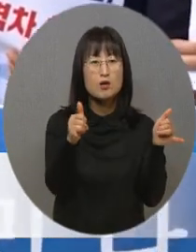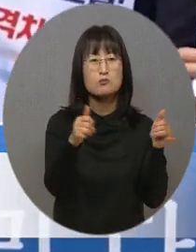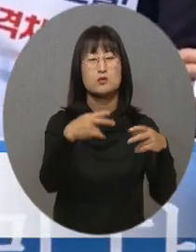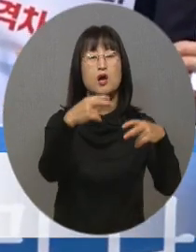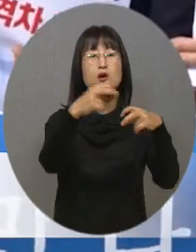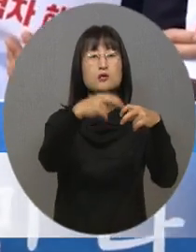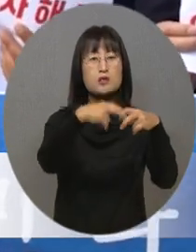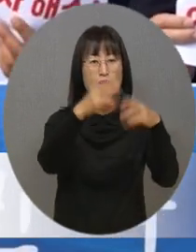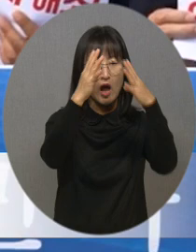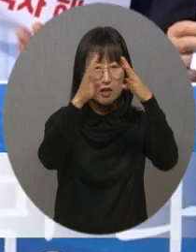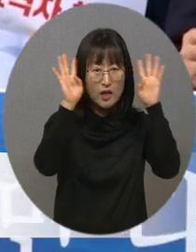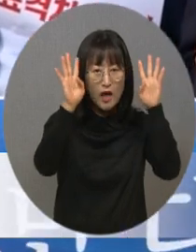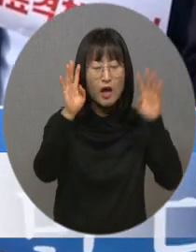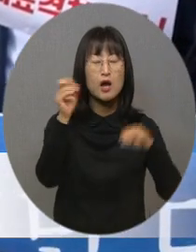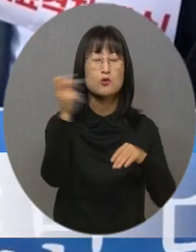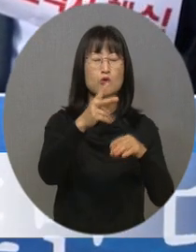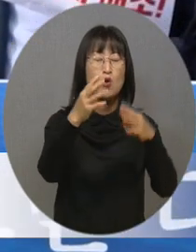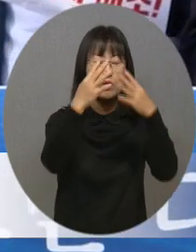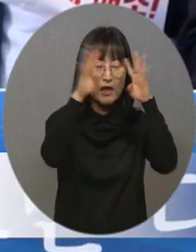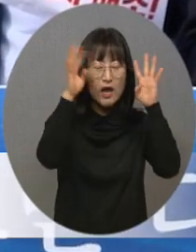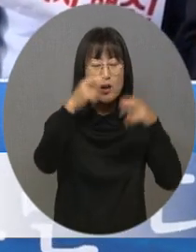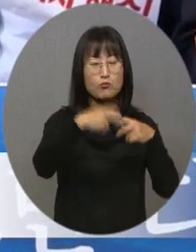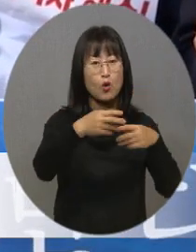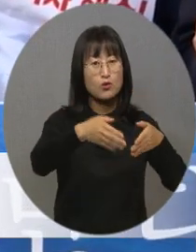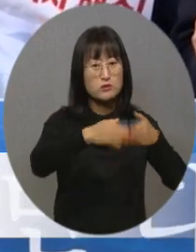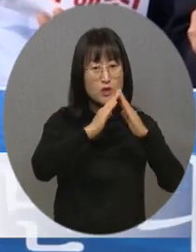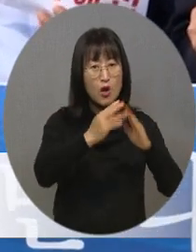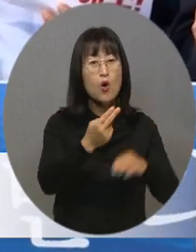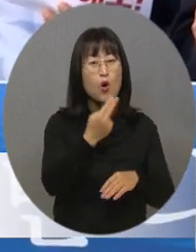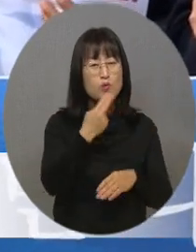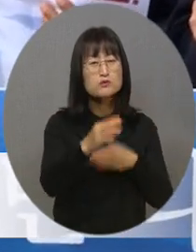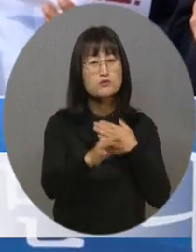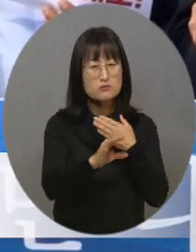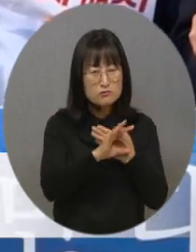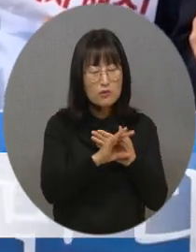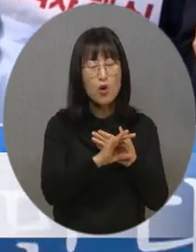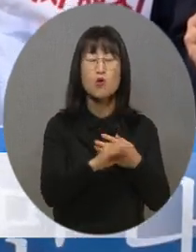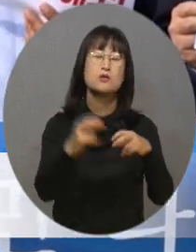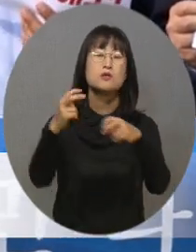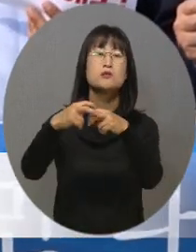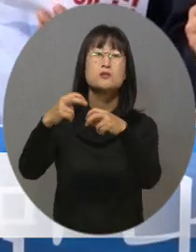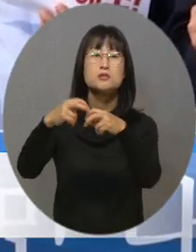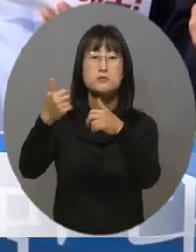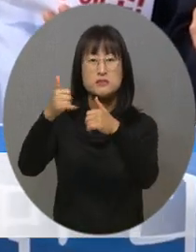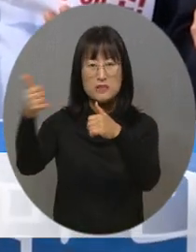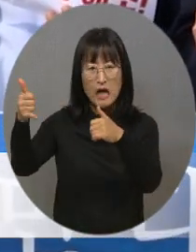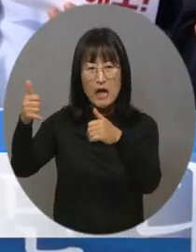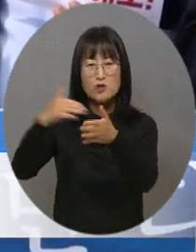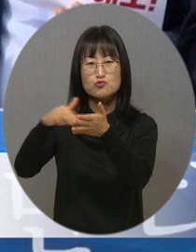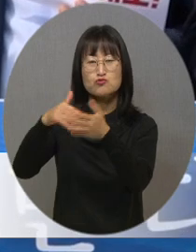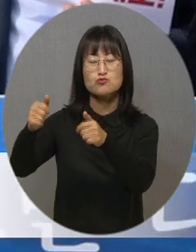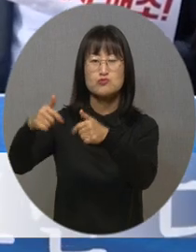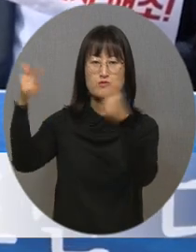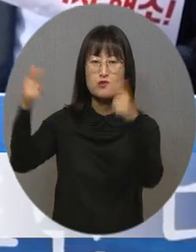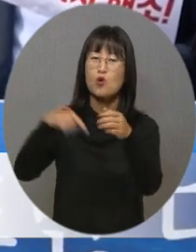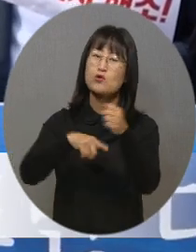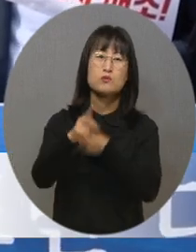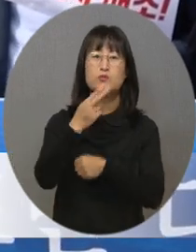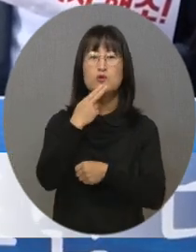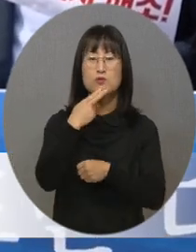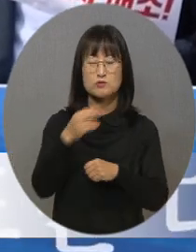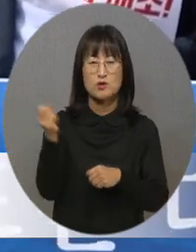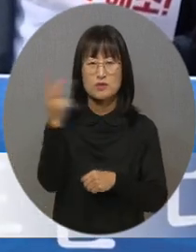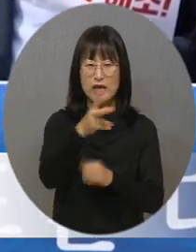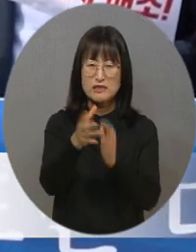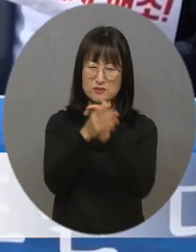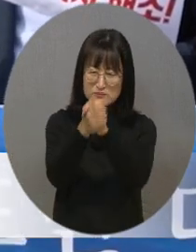의과대학과 대학병원이 신설되지 않으면 의사 지원은 아무런 의미가 없습니다. 다시 한번